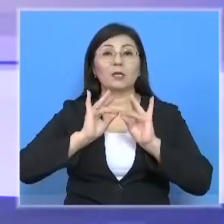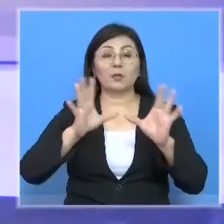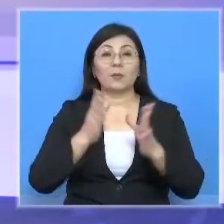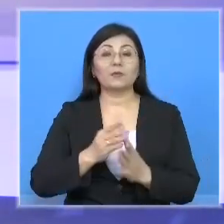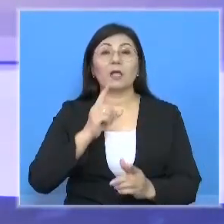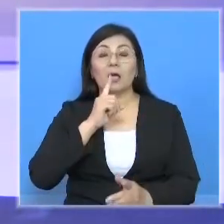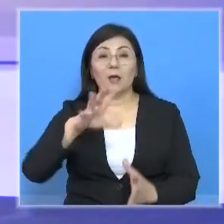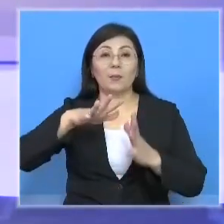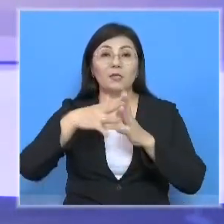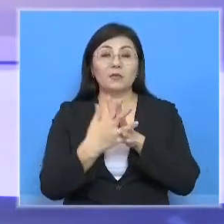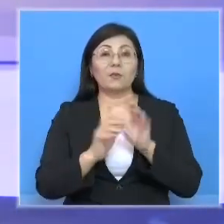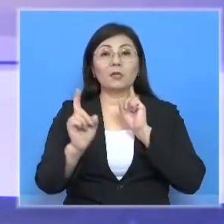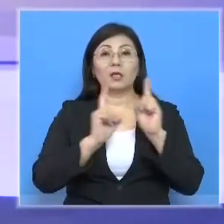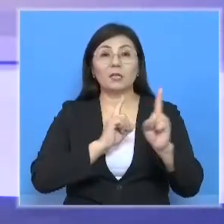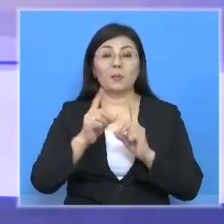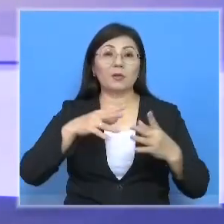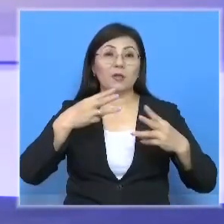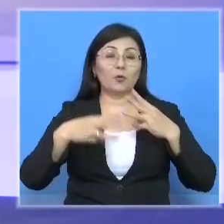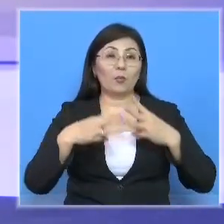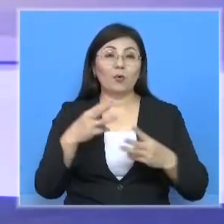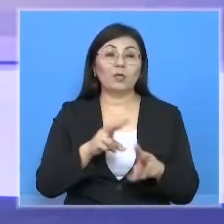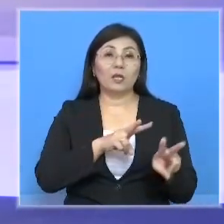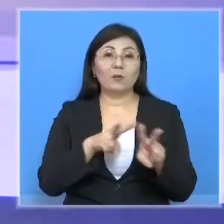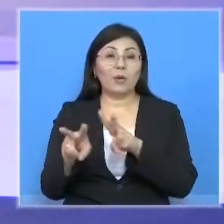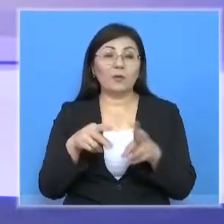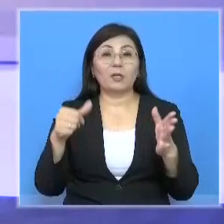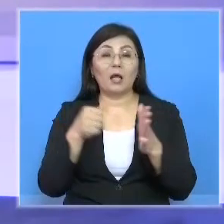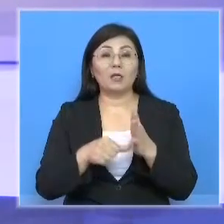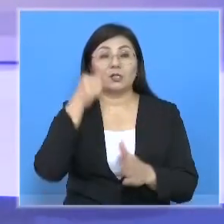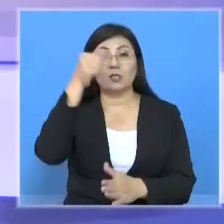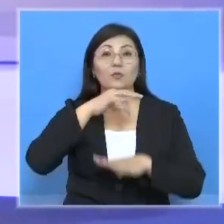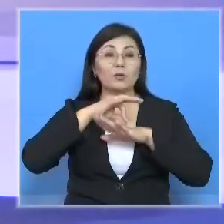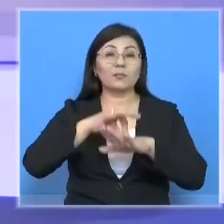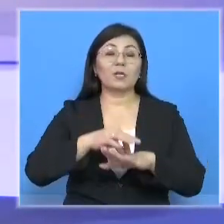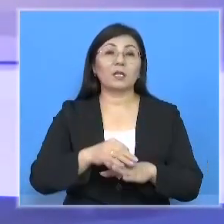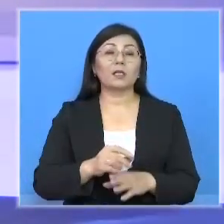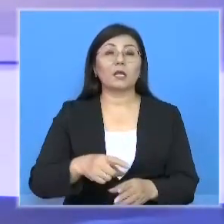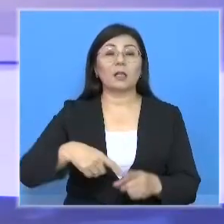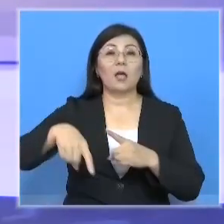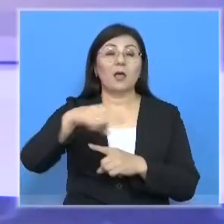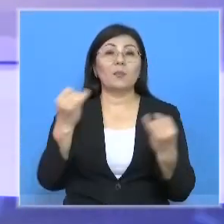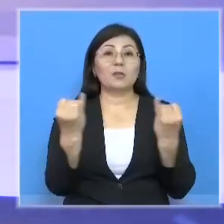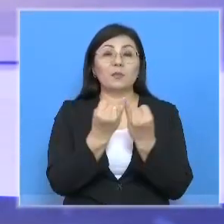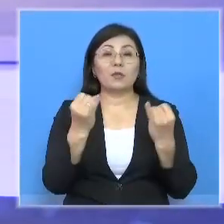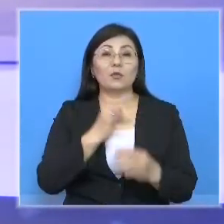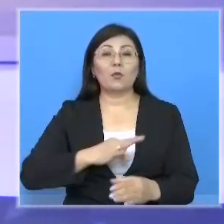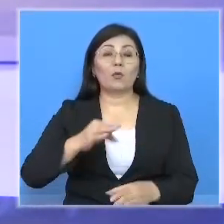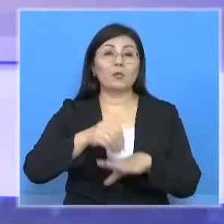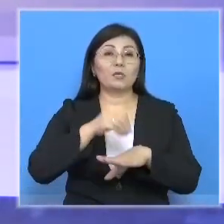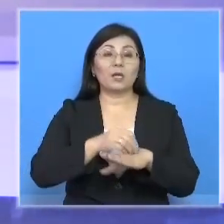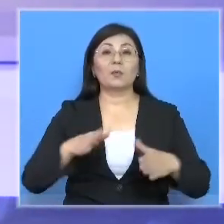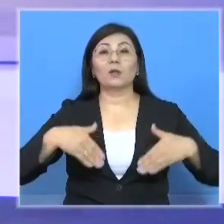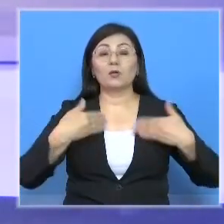Шалғай елді мекендегілер форумды онлайн бақылады. Осымен 6-шы жыл ұйымдастырылған бизнес форум қонақтарын облыс әкімі